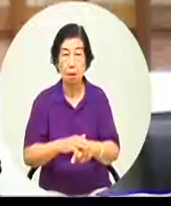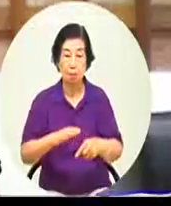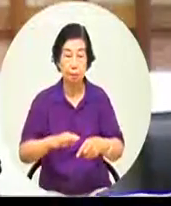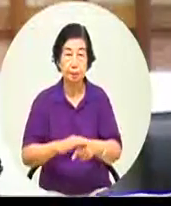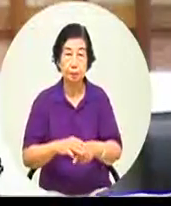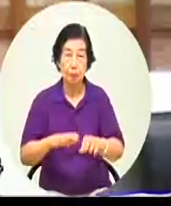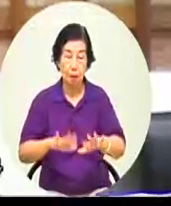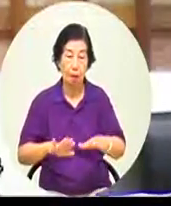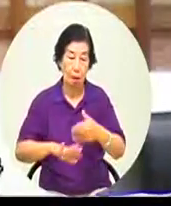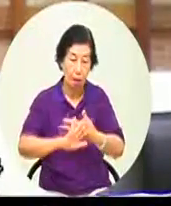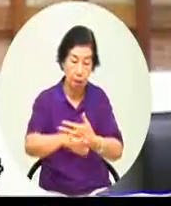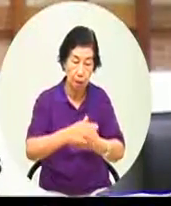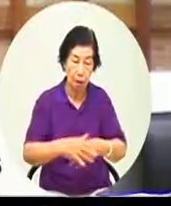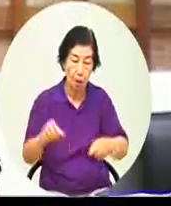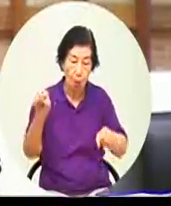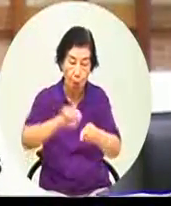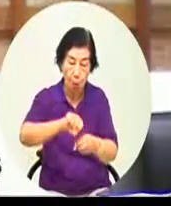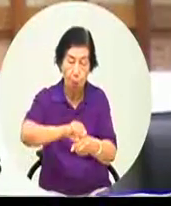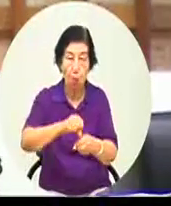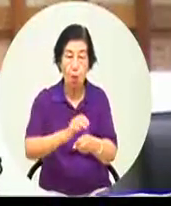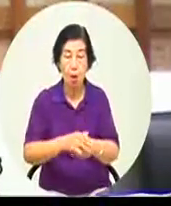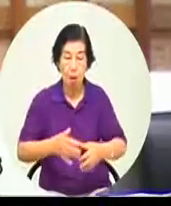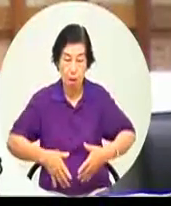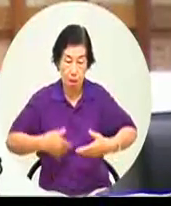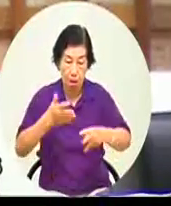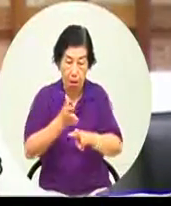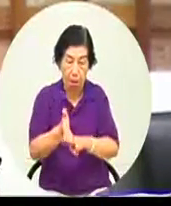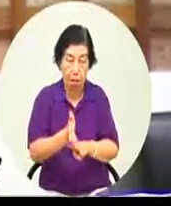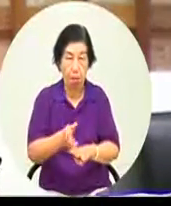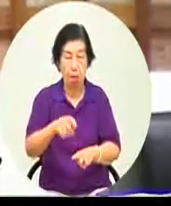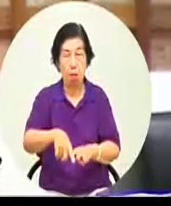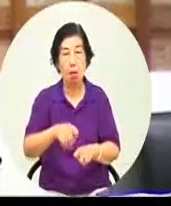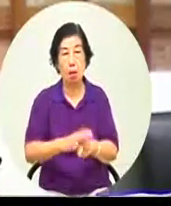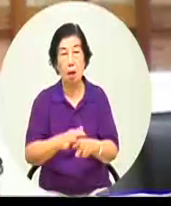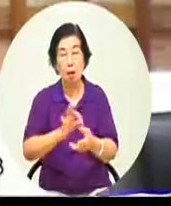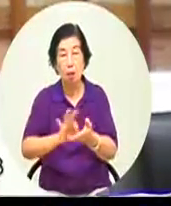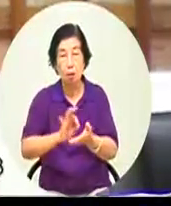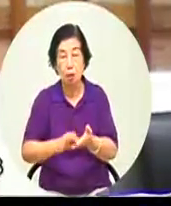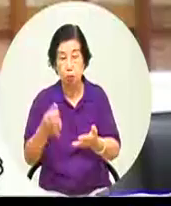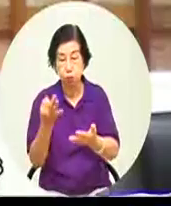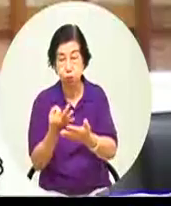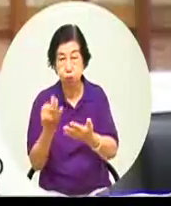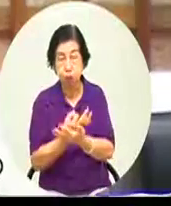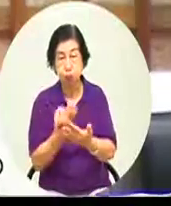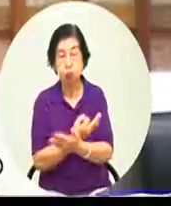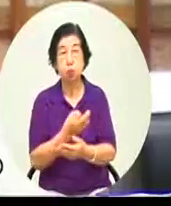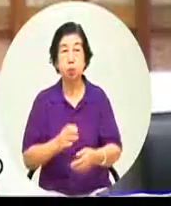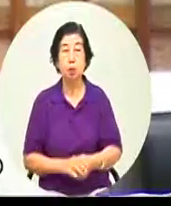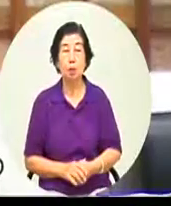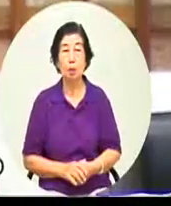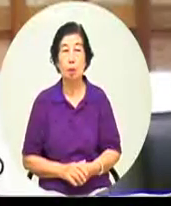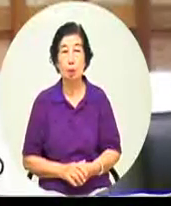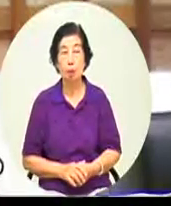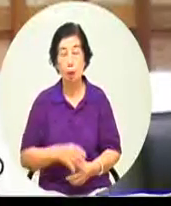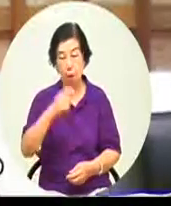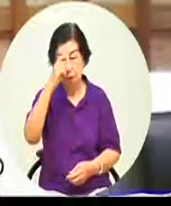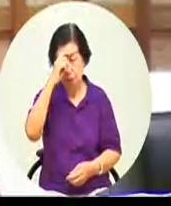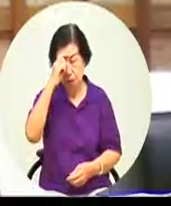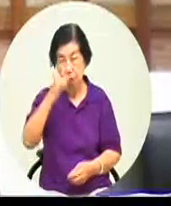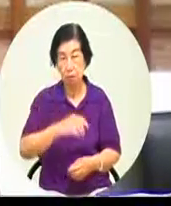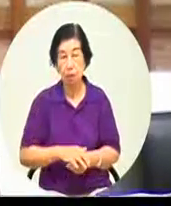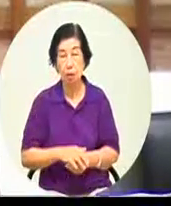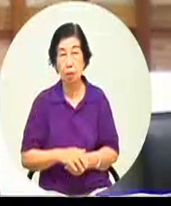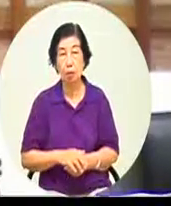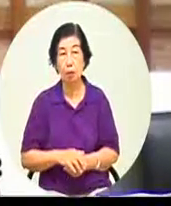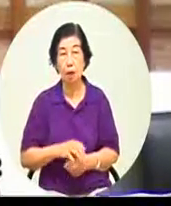更是我们没有办法接受的。本席在这边对你提出指教，我希望你针对本席这些做一个更完整的